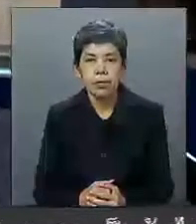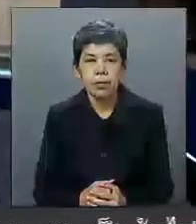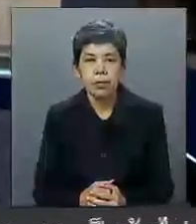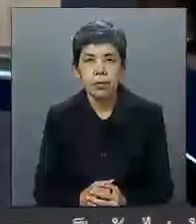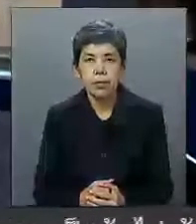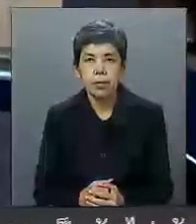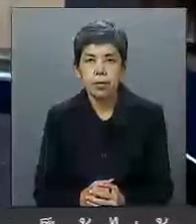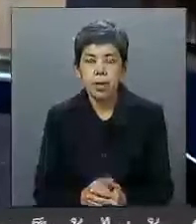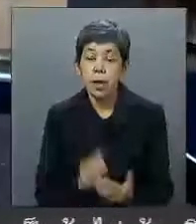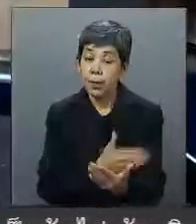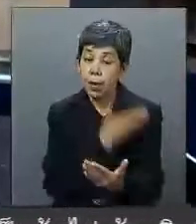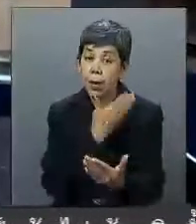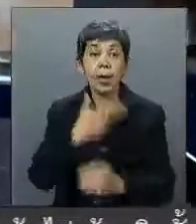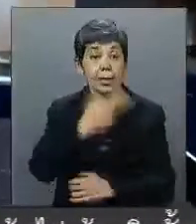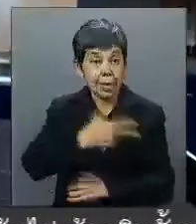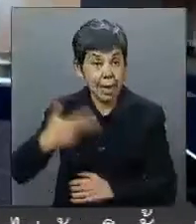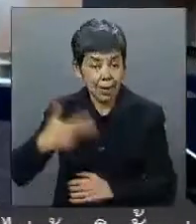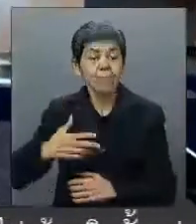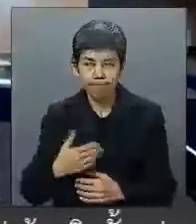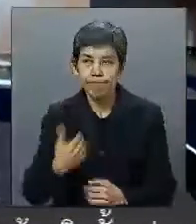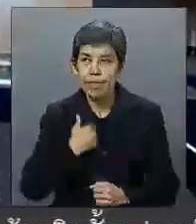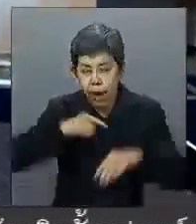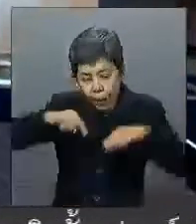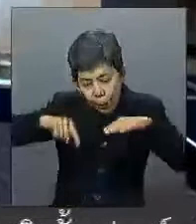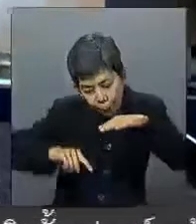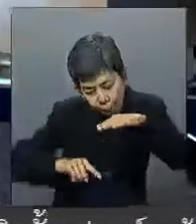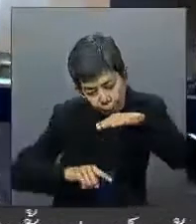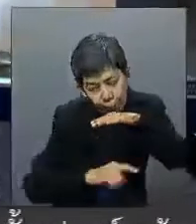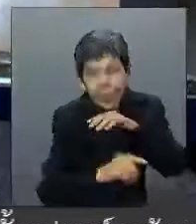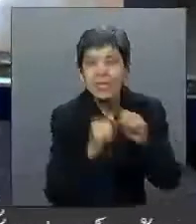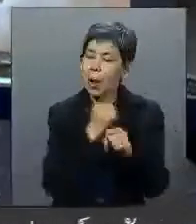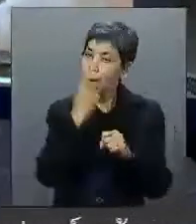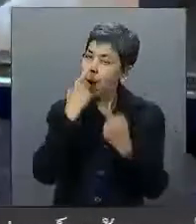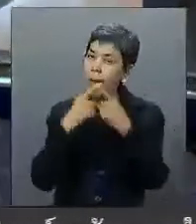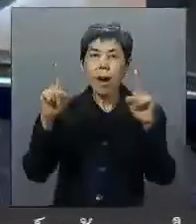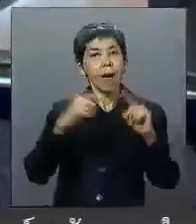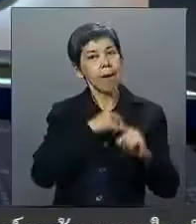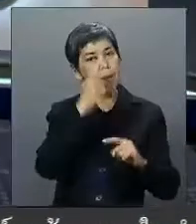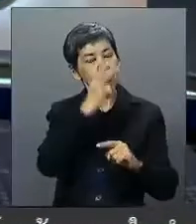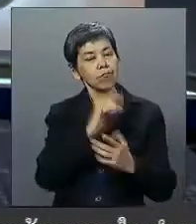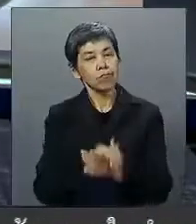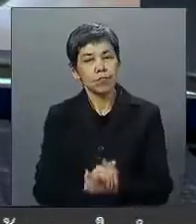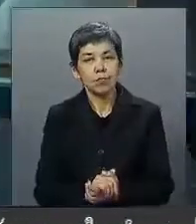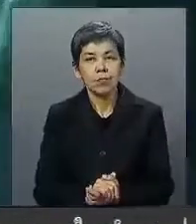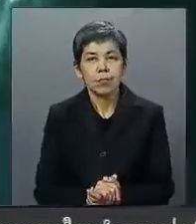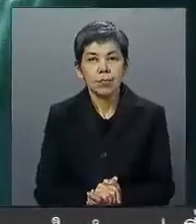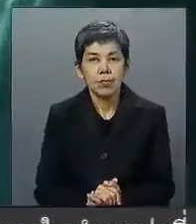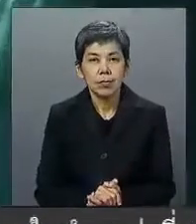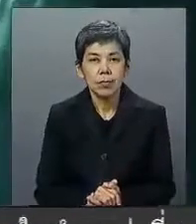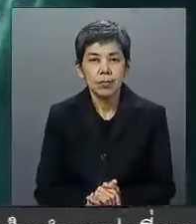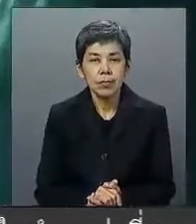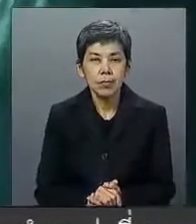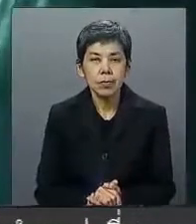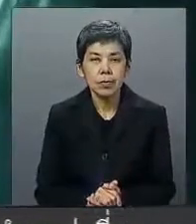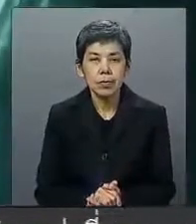คณะนักดนตรีชาวเดนมาร์กผุดไอเดียเล่นดนตรีใต้น้ำค่ะสร้างสรรค์ผลงานแปลกใหม่สู่สายตาชาวโลก